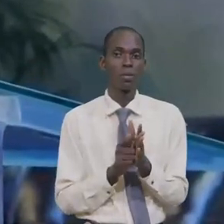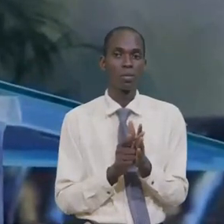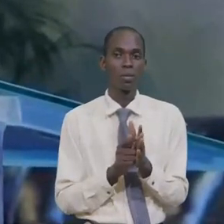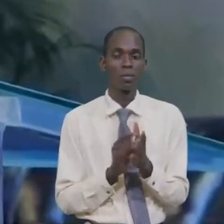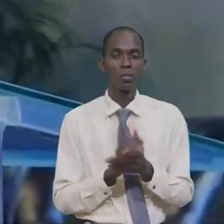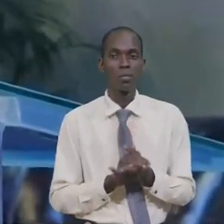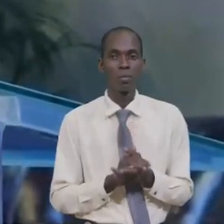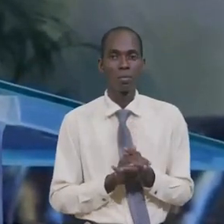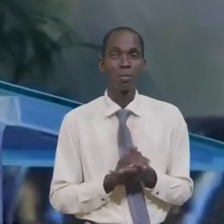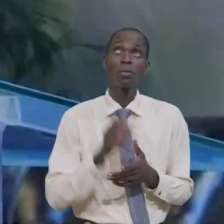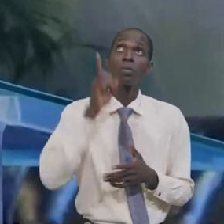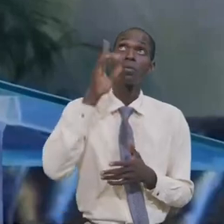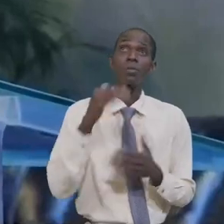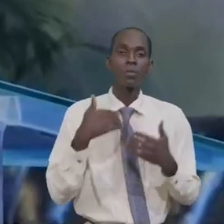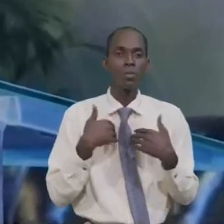Dieu